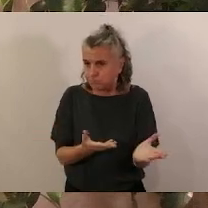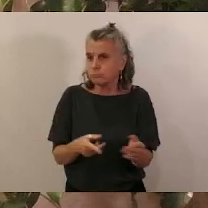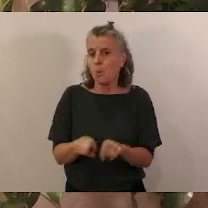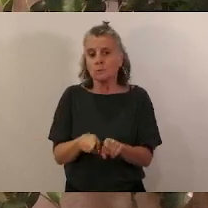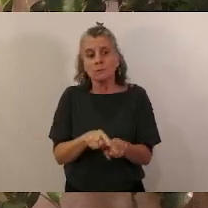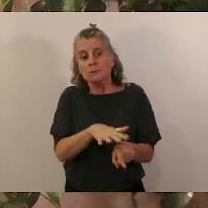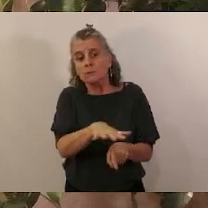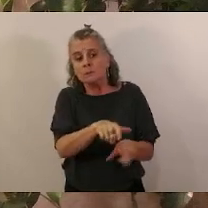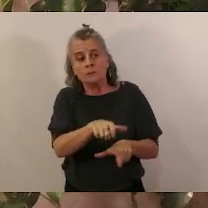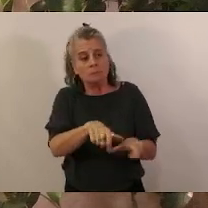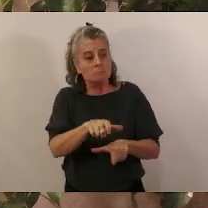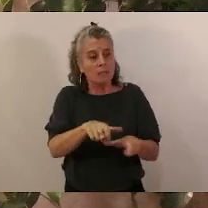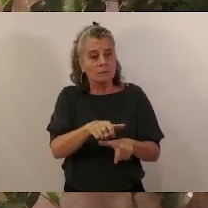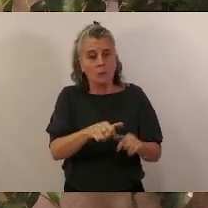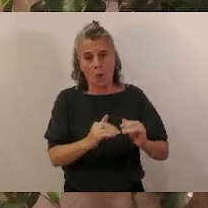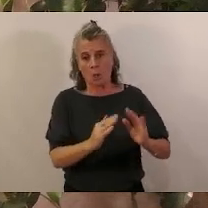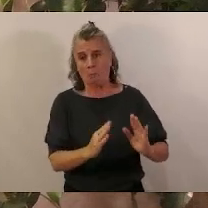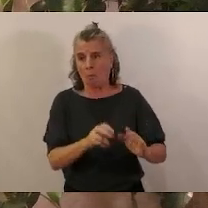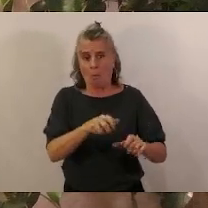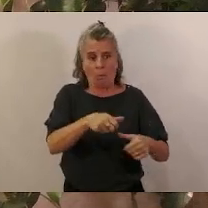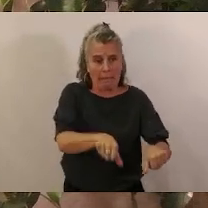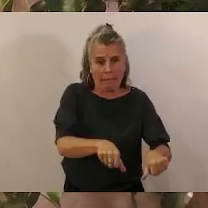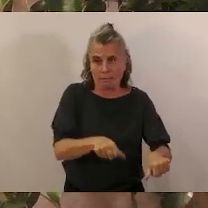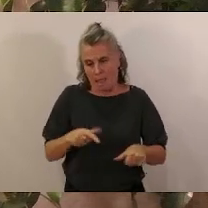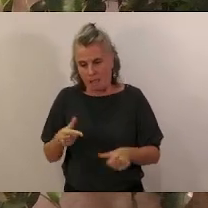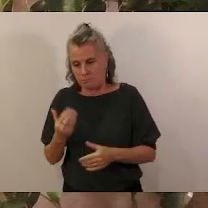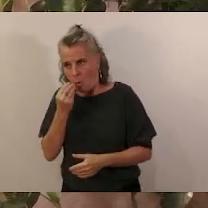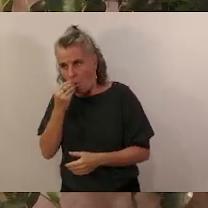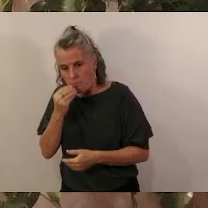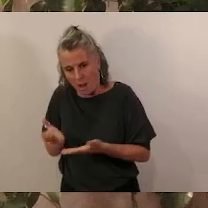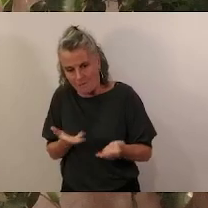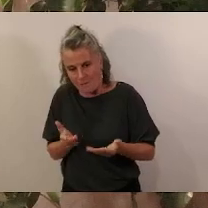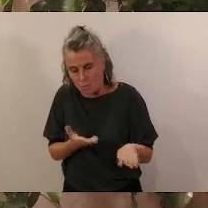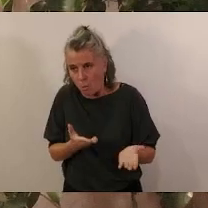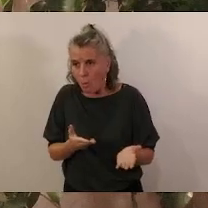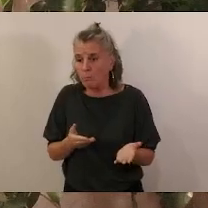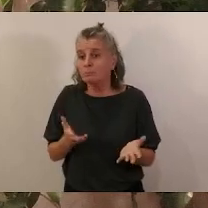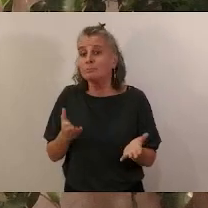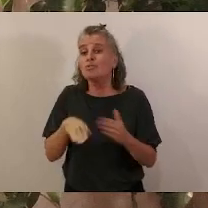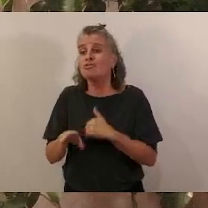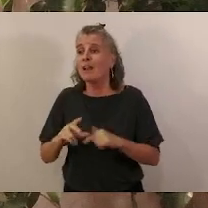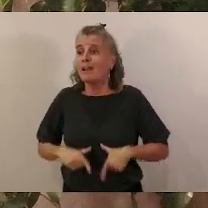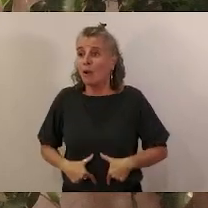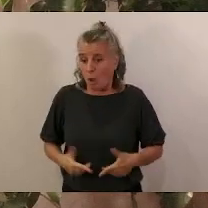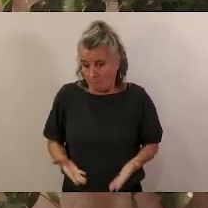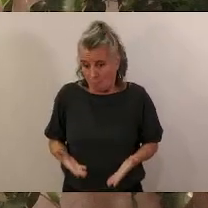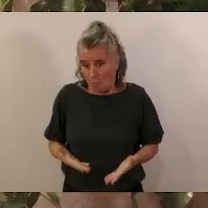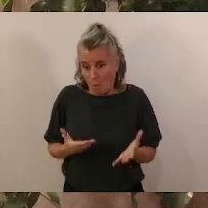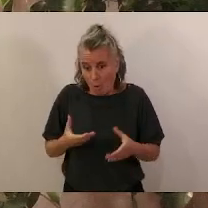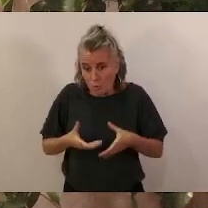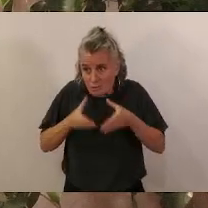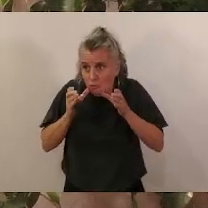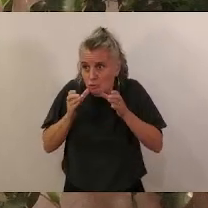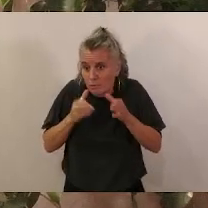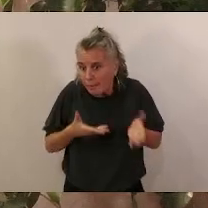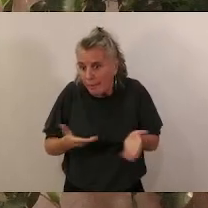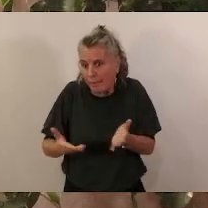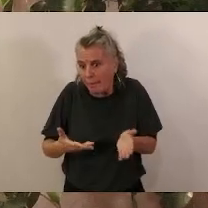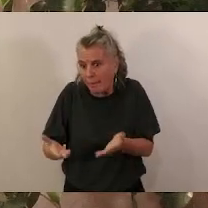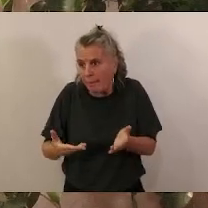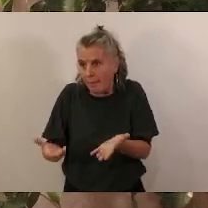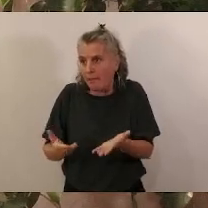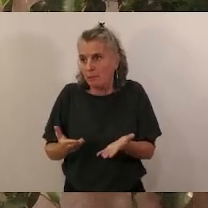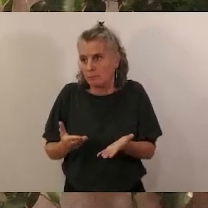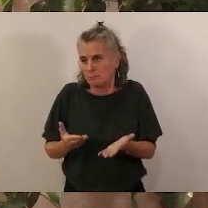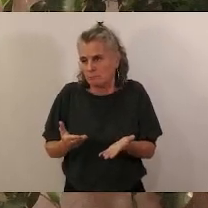qui ne peuvent pas le faire. On est en train de travailler sur des petits déjeuners dans les écoles, ce qui va être très utile car de nombreux